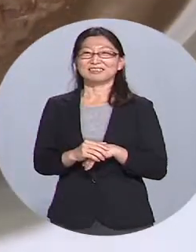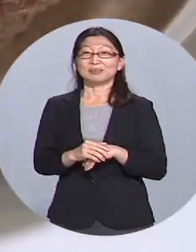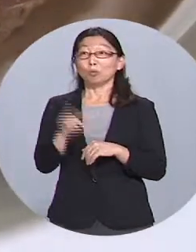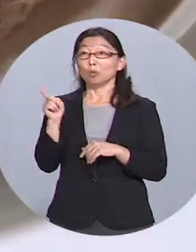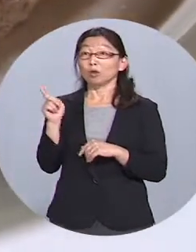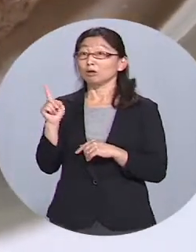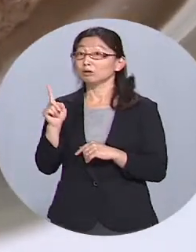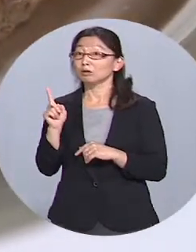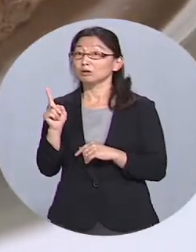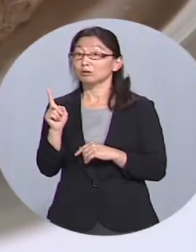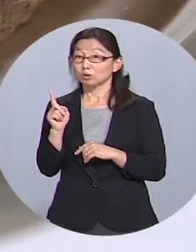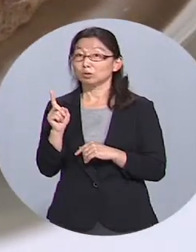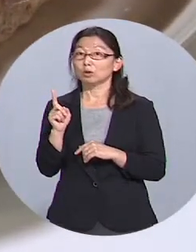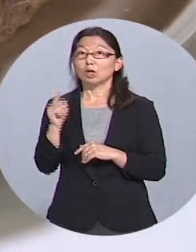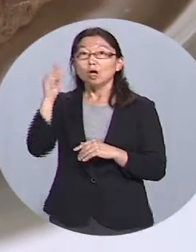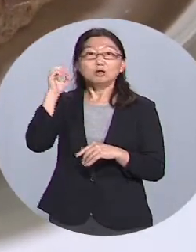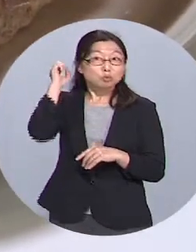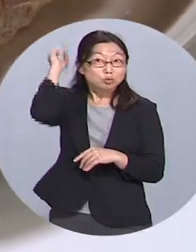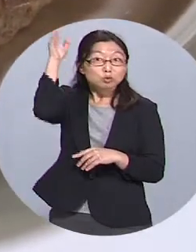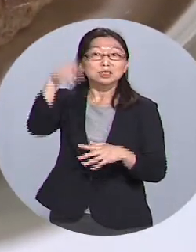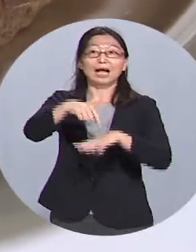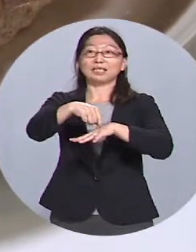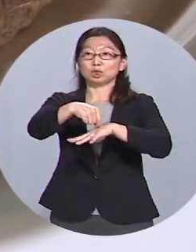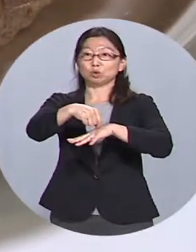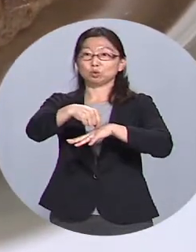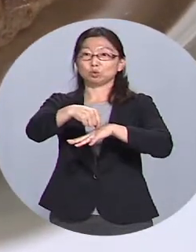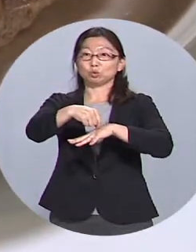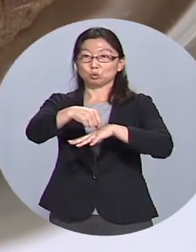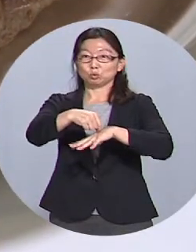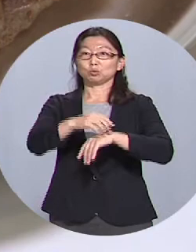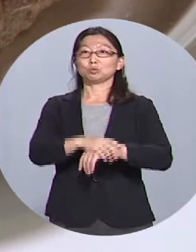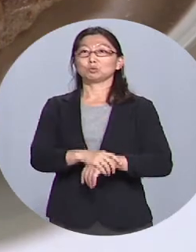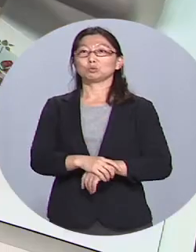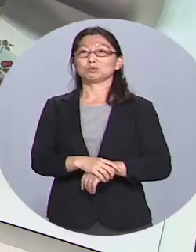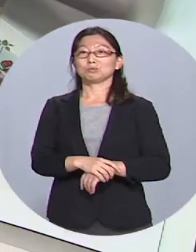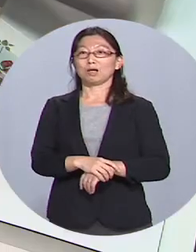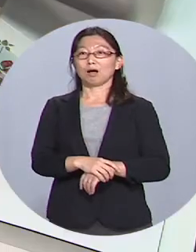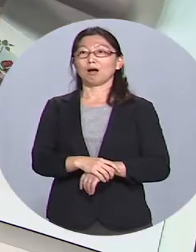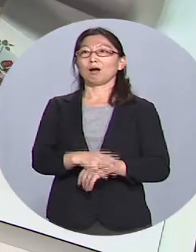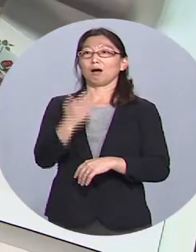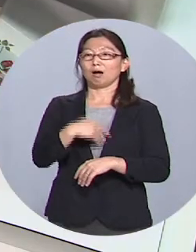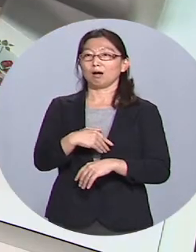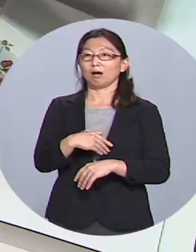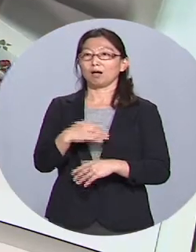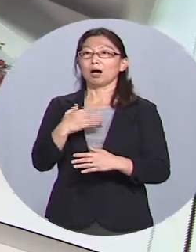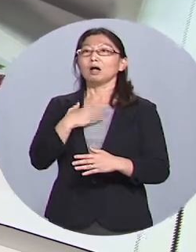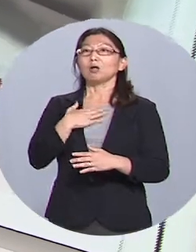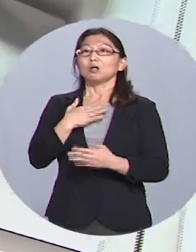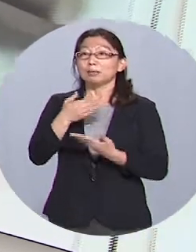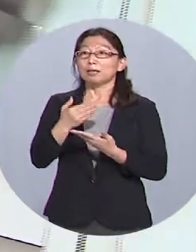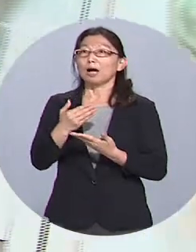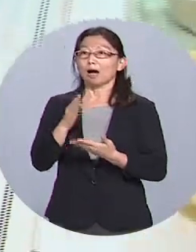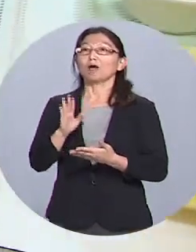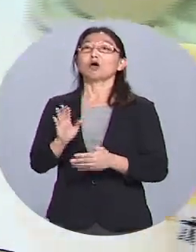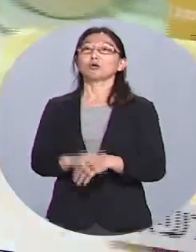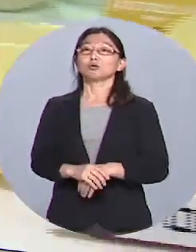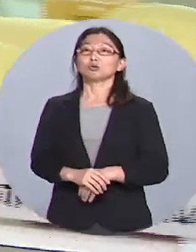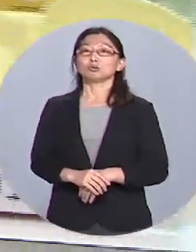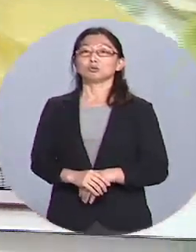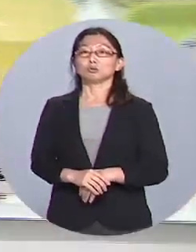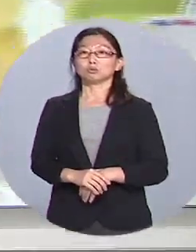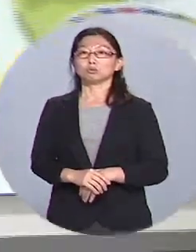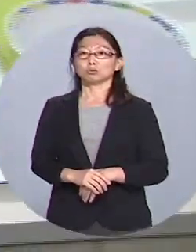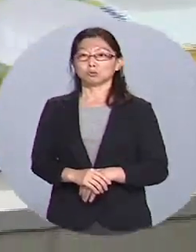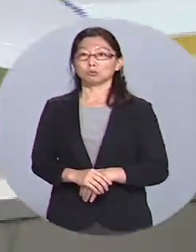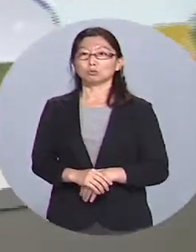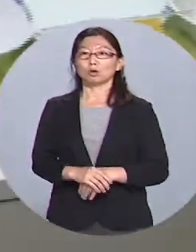これは これ竜田揚げです。クジラの肉の、 はい、これね、形が出たな、 はい、なるほど。 あ、 で、あの献立同